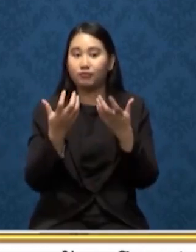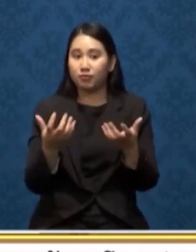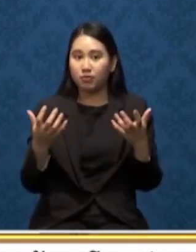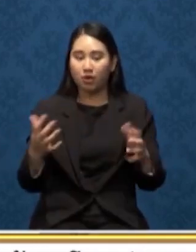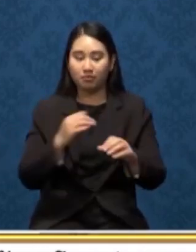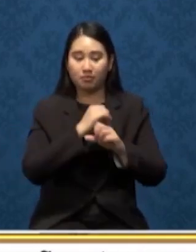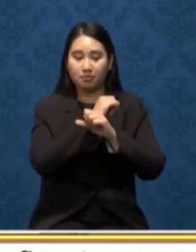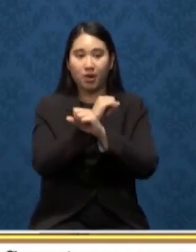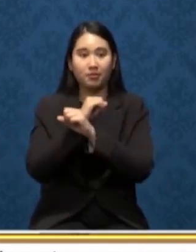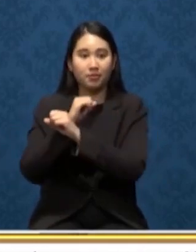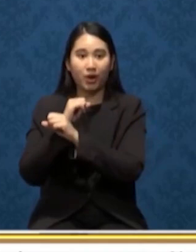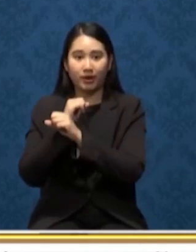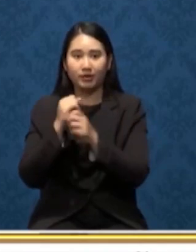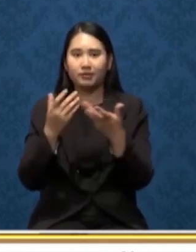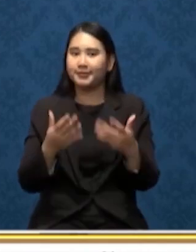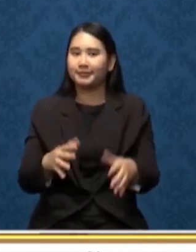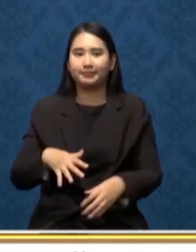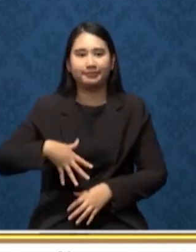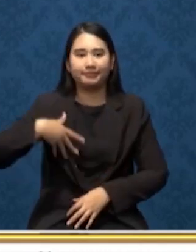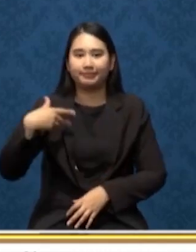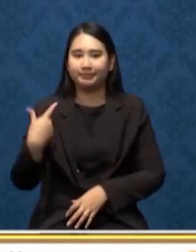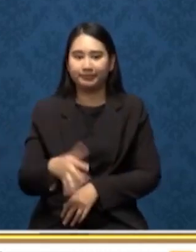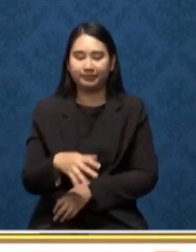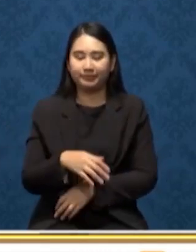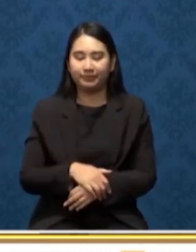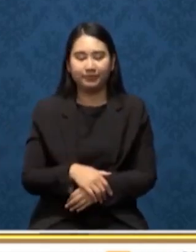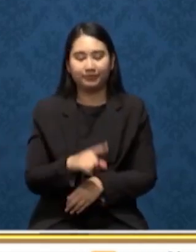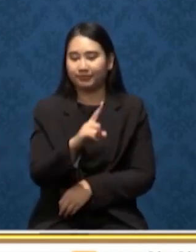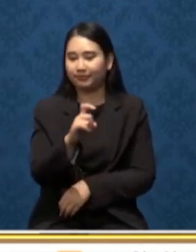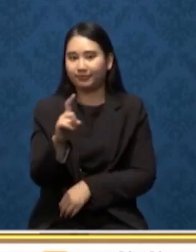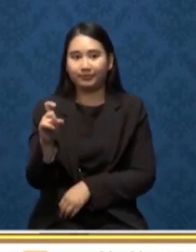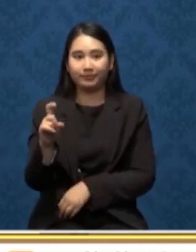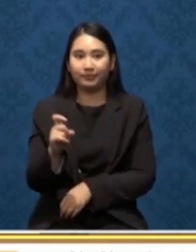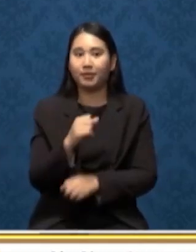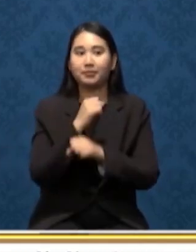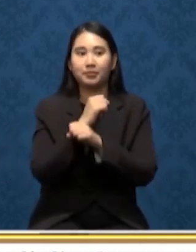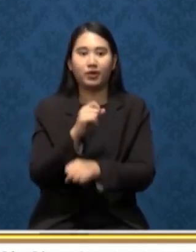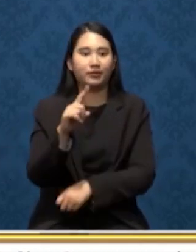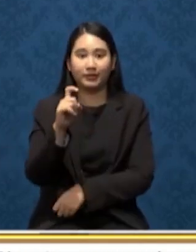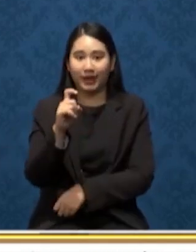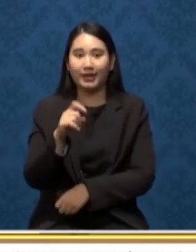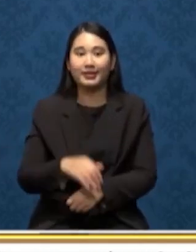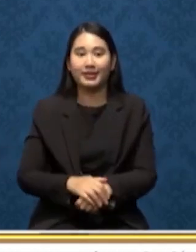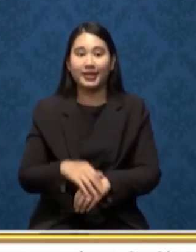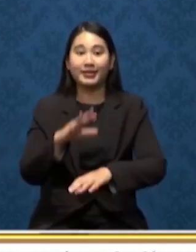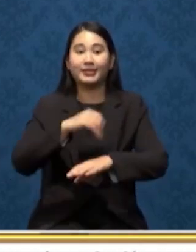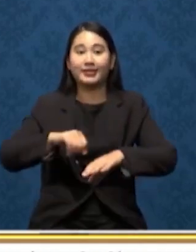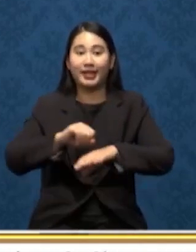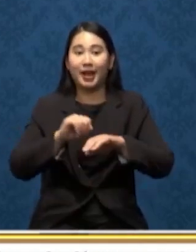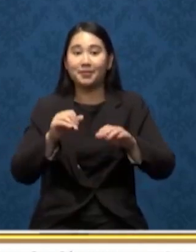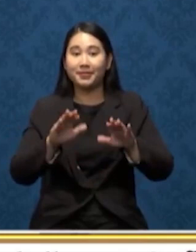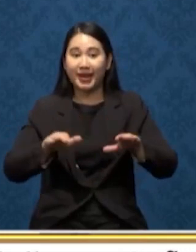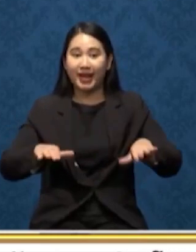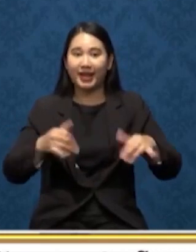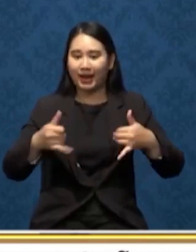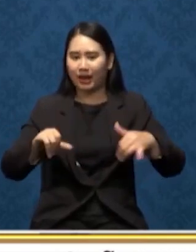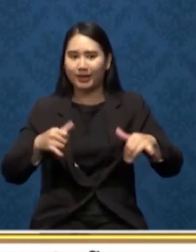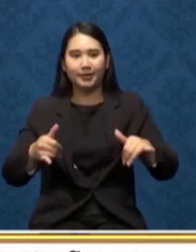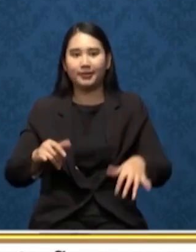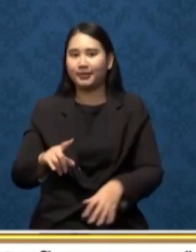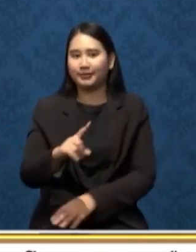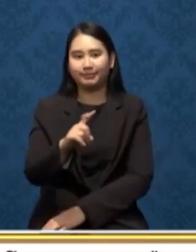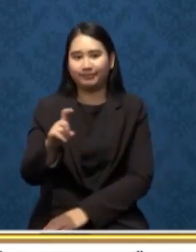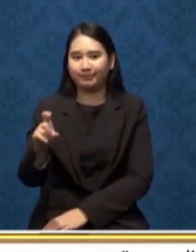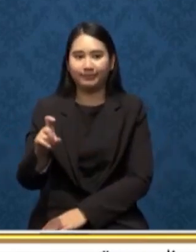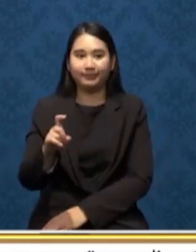รับเหมาไปทำก็สุดท้ายเละเทะครับไม่สามารถป้องกันได้แม้กระทั่งสนามเด็กเล่นที่เพิ่งทำไปอยู่ไม่ถึงปีก็พังแล้วครับฝากถึงการแข่งแห่งชาติครับ